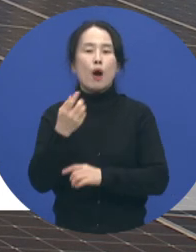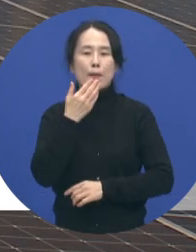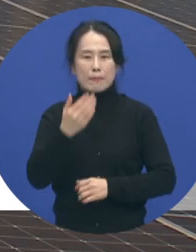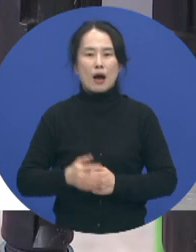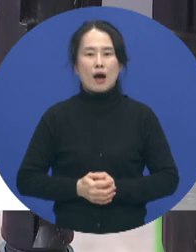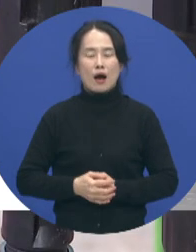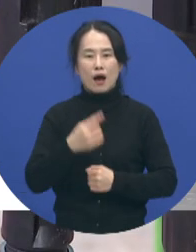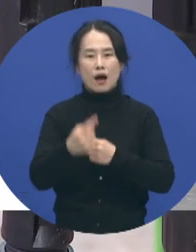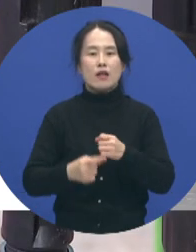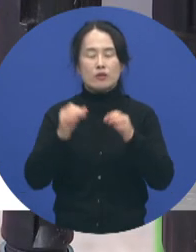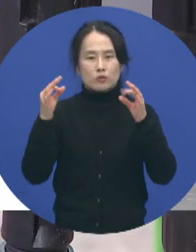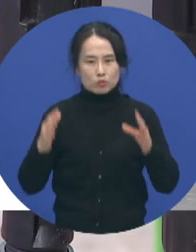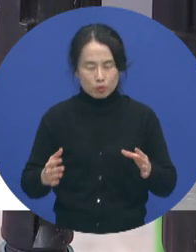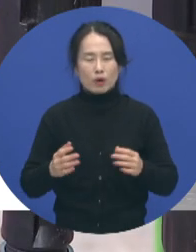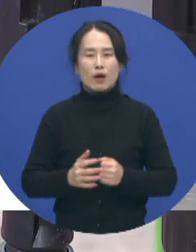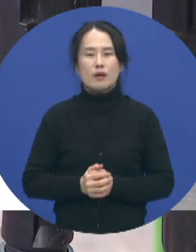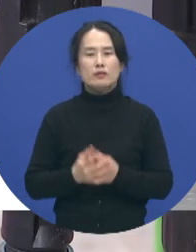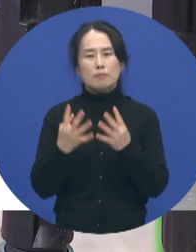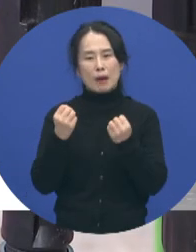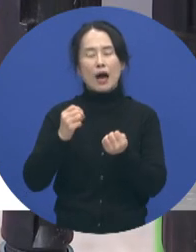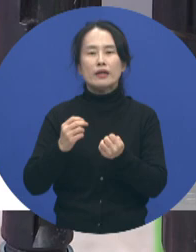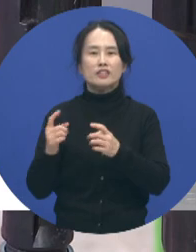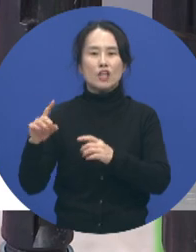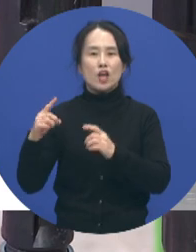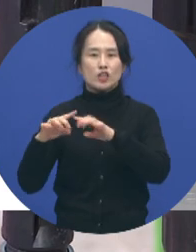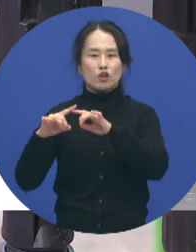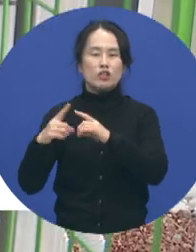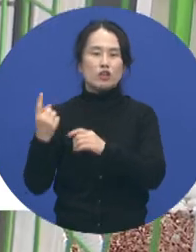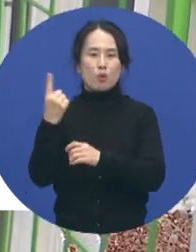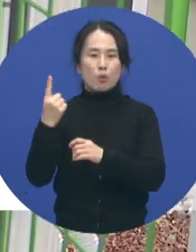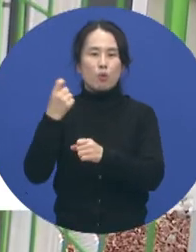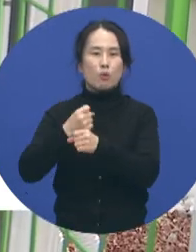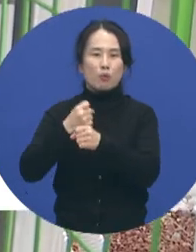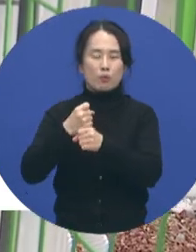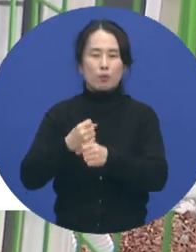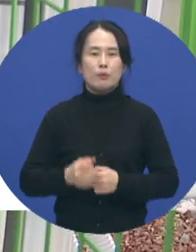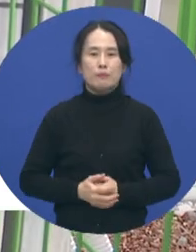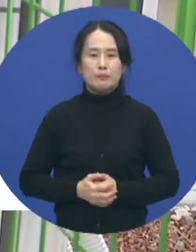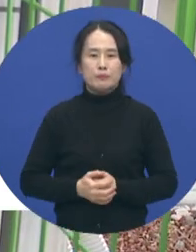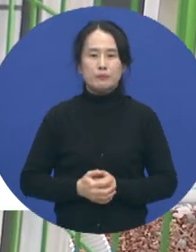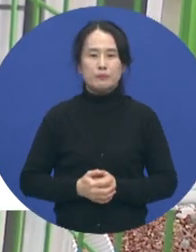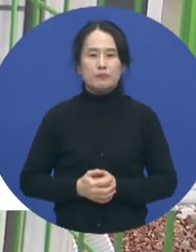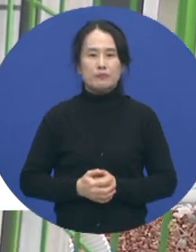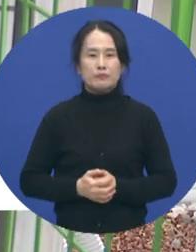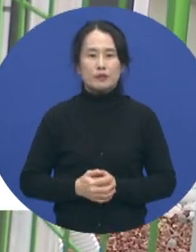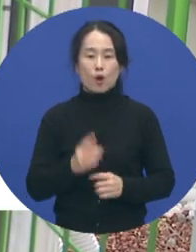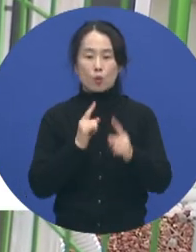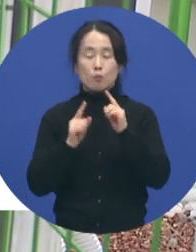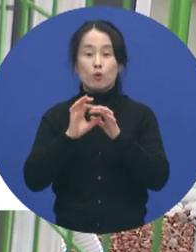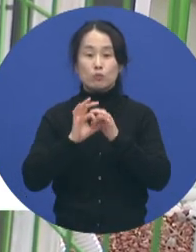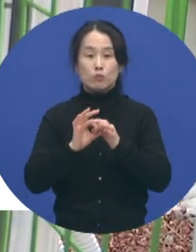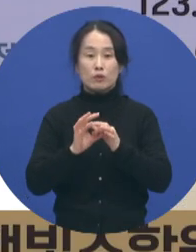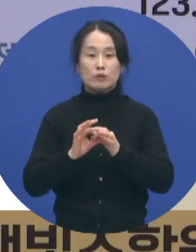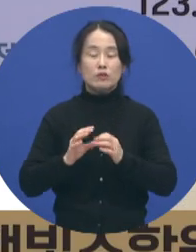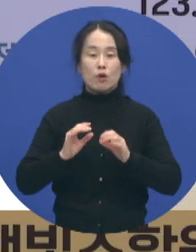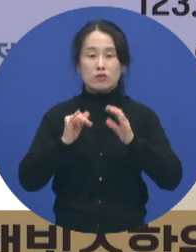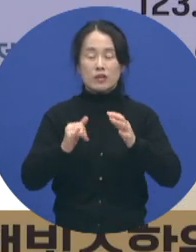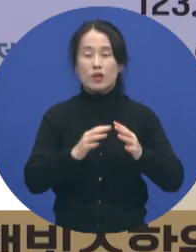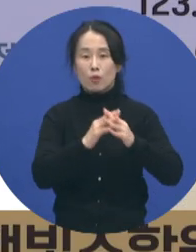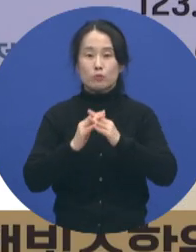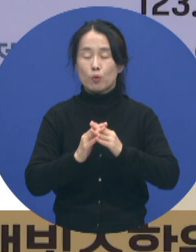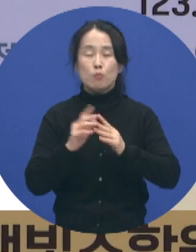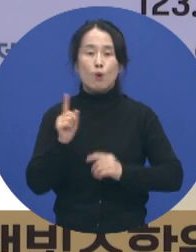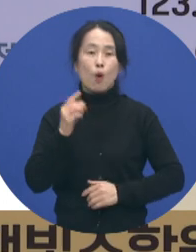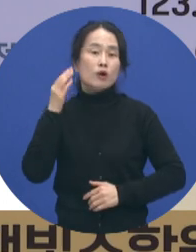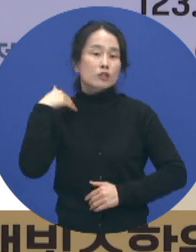48만 6,180kW 규모의 전기가 생산됩니다. 공모를 통해 선정된 3개 협동조합은 의정부 동두천